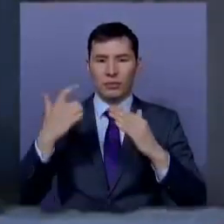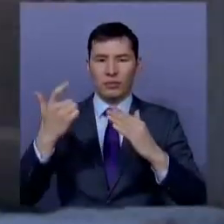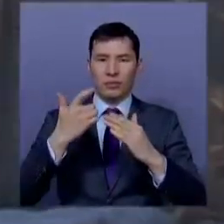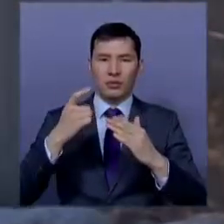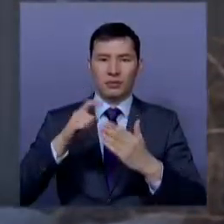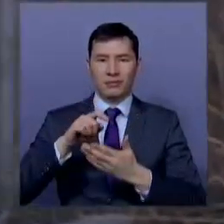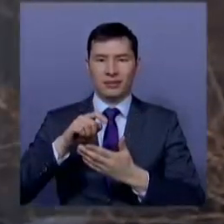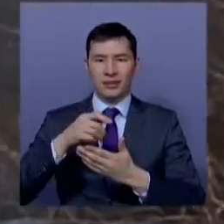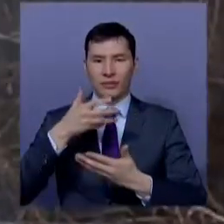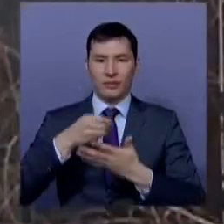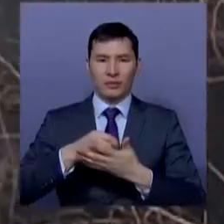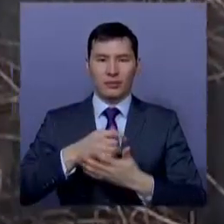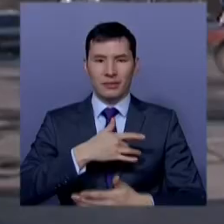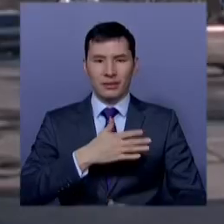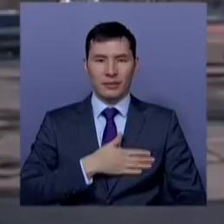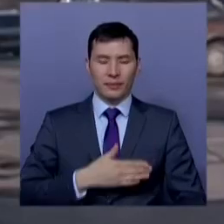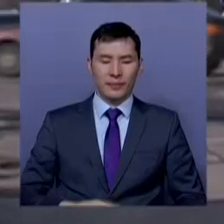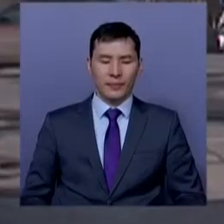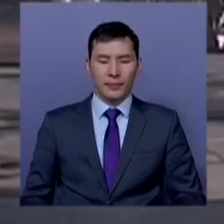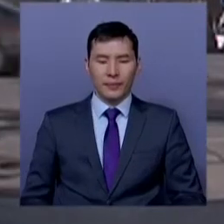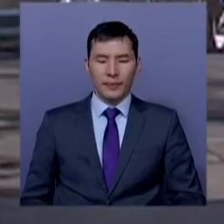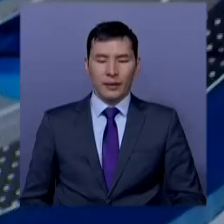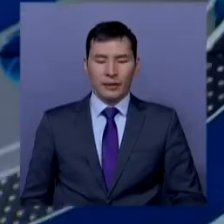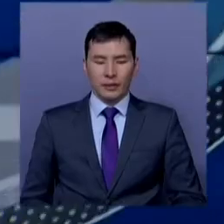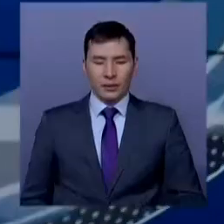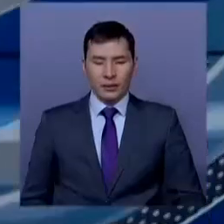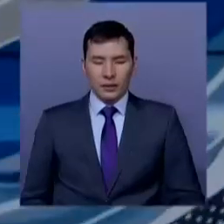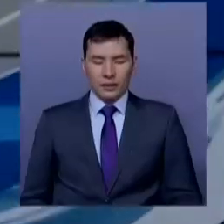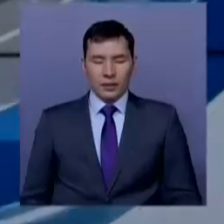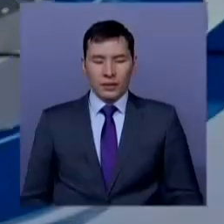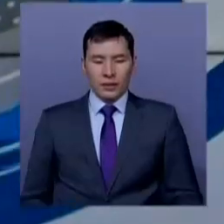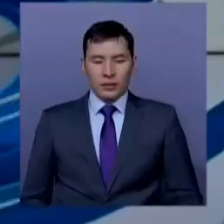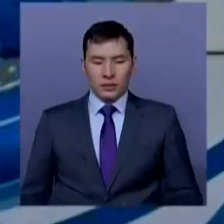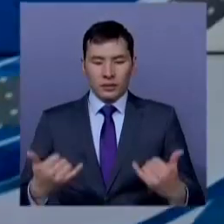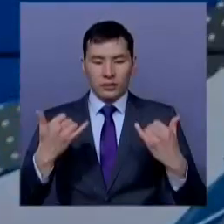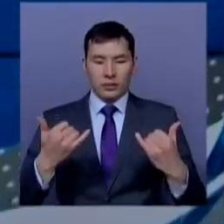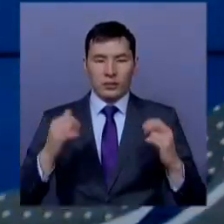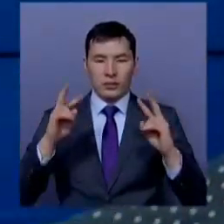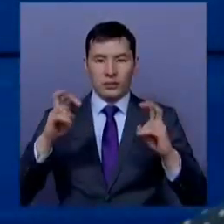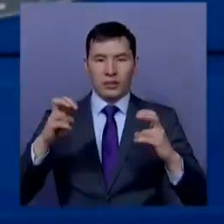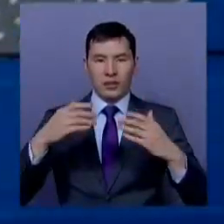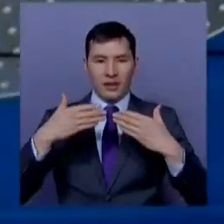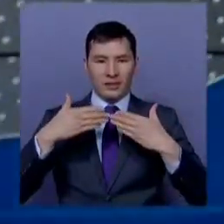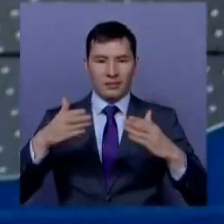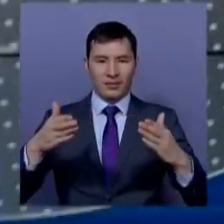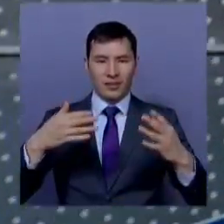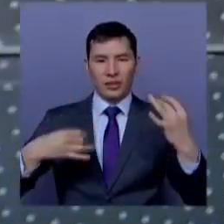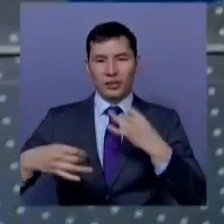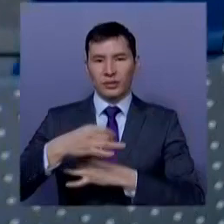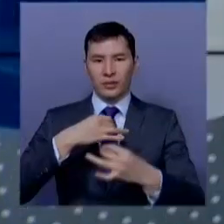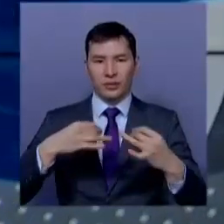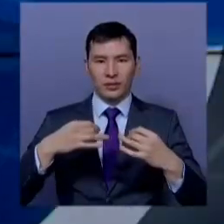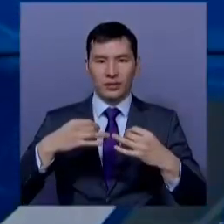береді. Арнат Дүйсен, Рубол Сазабеков, Алматы телеарнасы. Бүгінгі ашық диалог кездесу алаңында қала әкімі